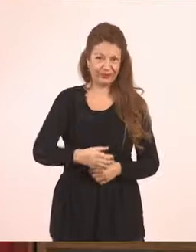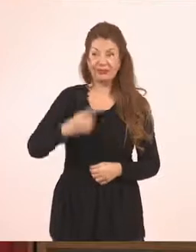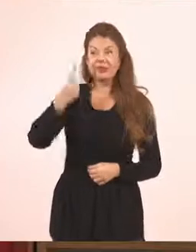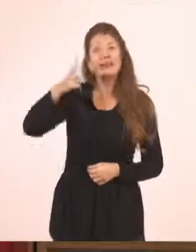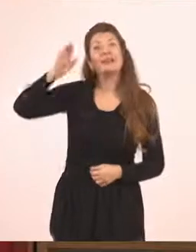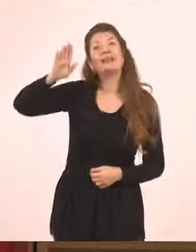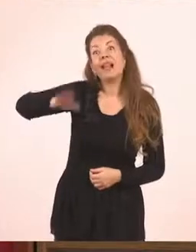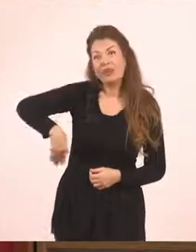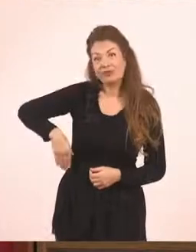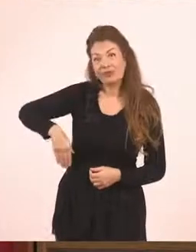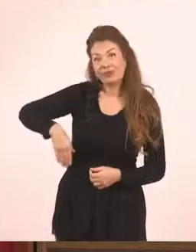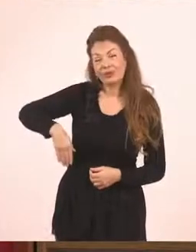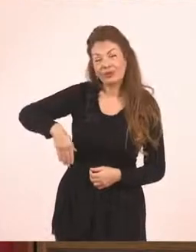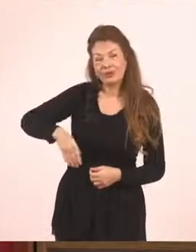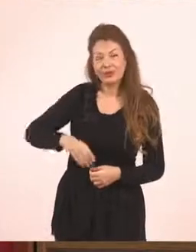Τελευταίο.